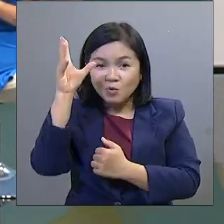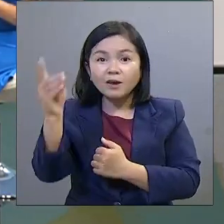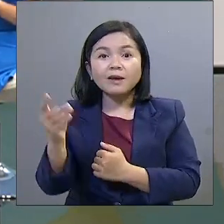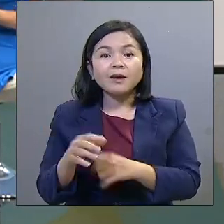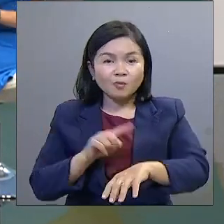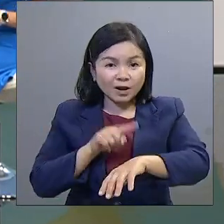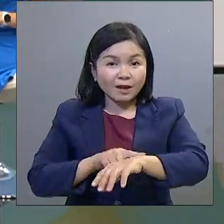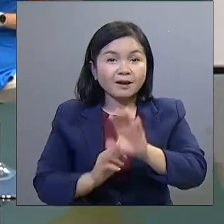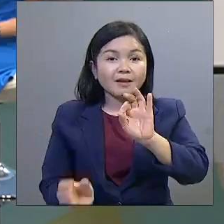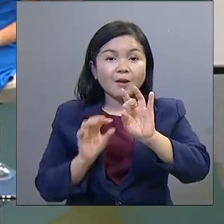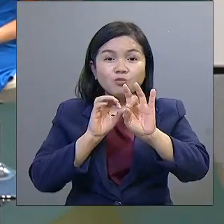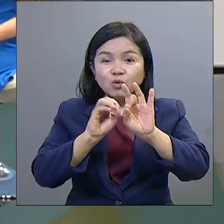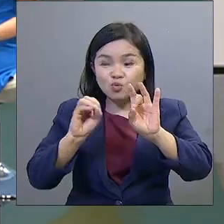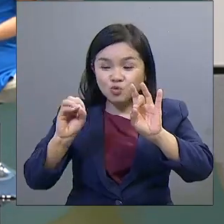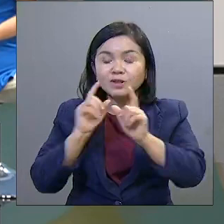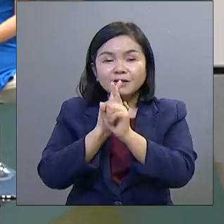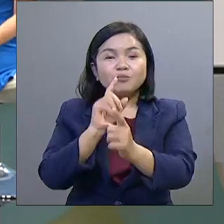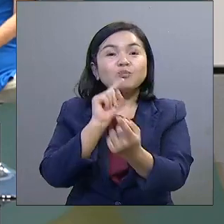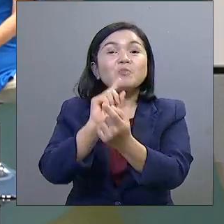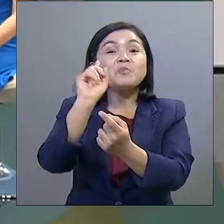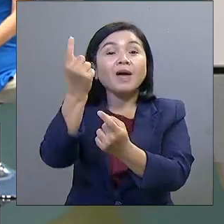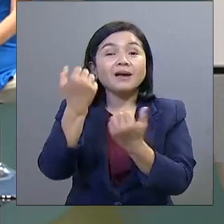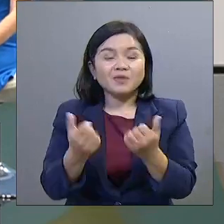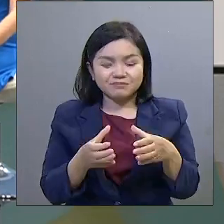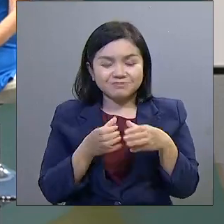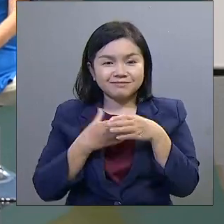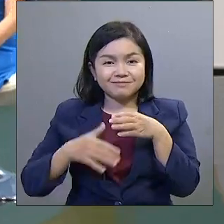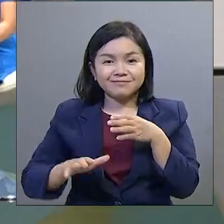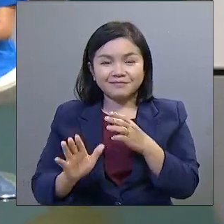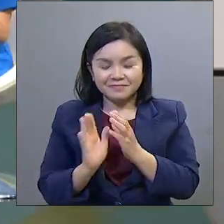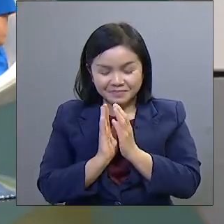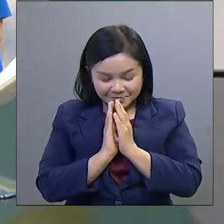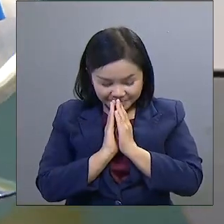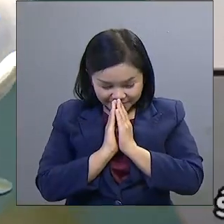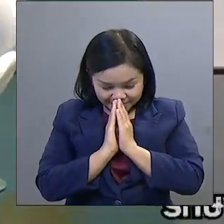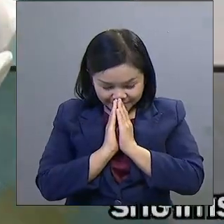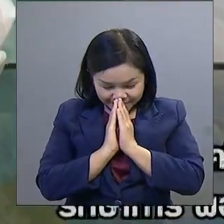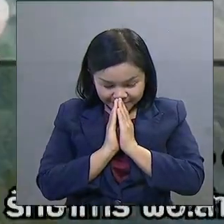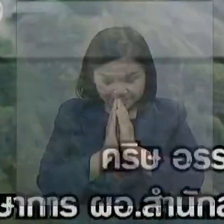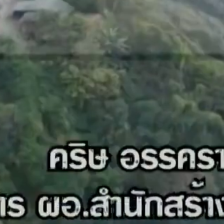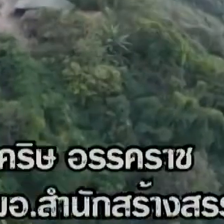งเช้ากลับมาเจอกันได้ใหม่นะคะวันนี้เราทั้งหมดรวมถึงทีมงานลาไปก่อนสวัสดีค่ะ สวัสดีครับ